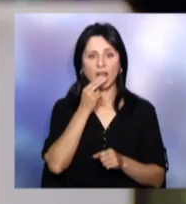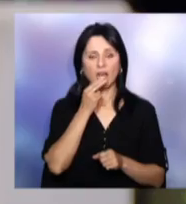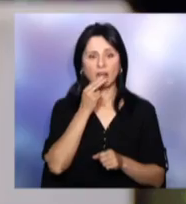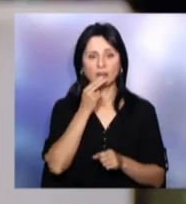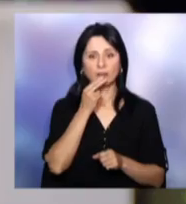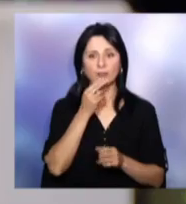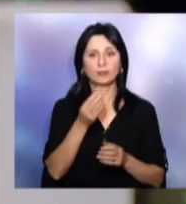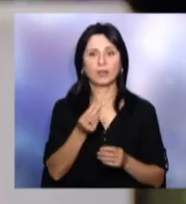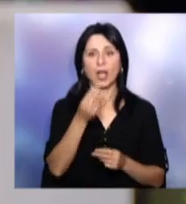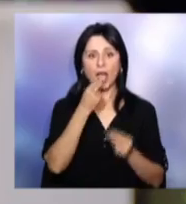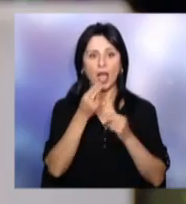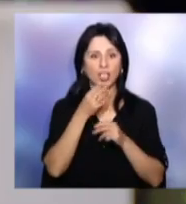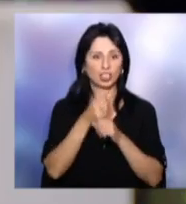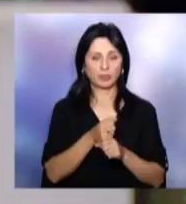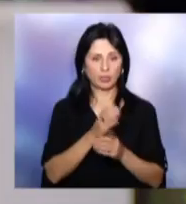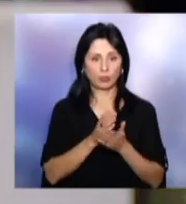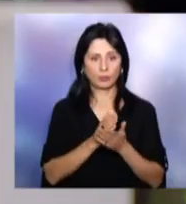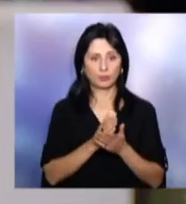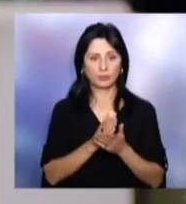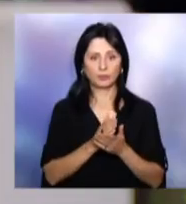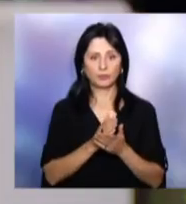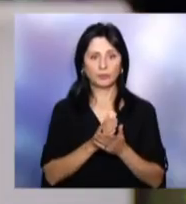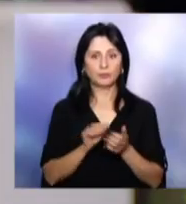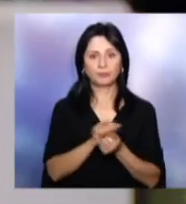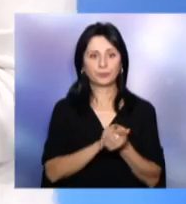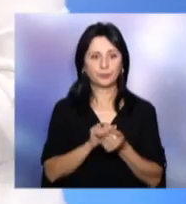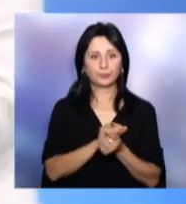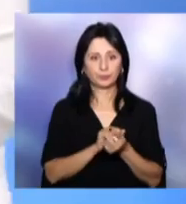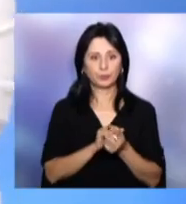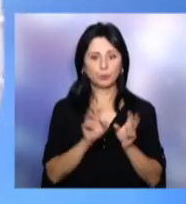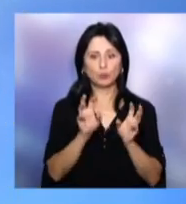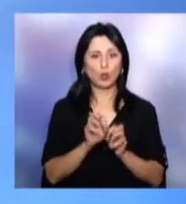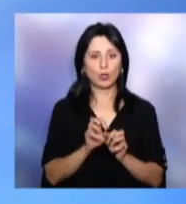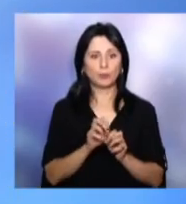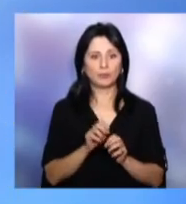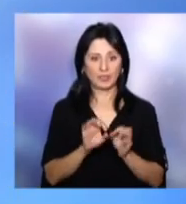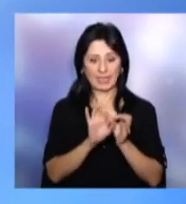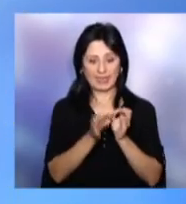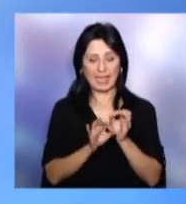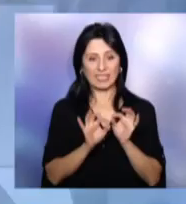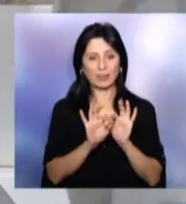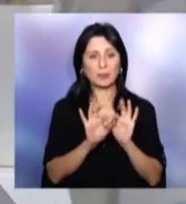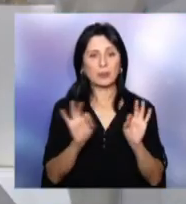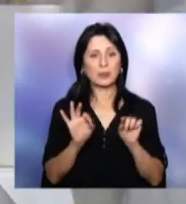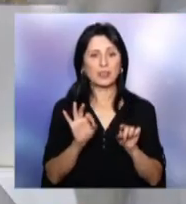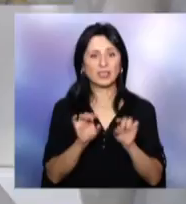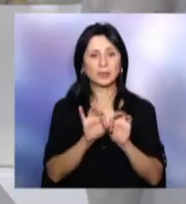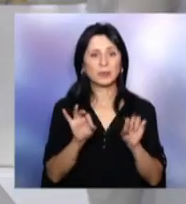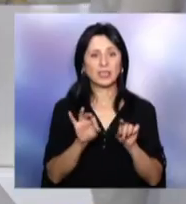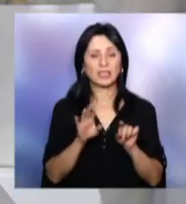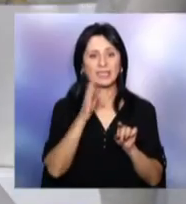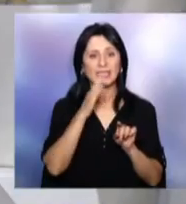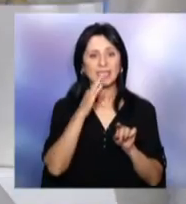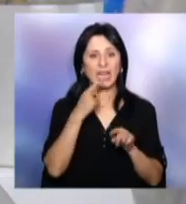საკვების მიღებაც შემცირებულია და მონელებაც და შეწოვაც, იმიტომ რომ წვრილი ნაწლავის არეში ხდება ძირითადად